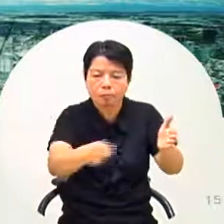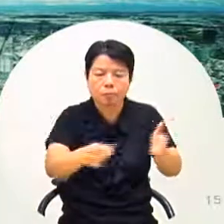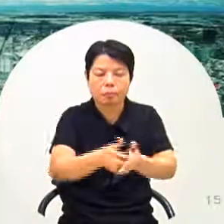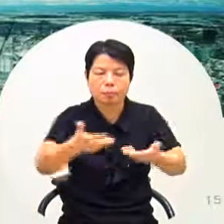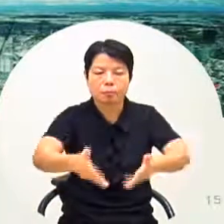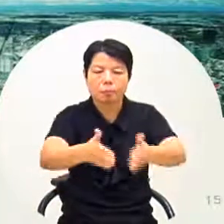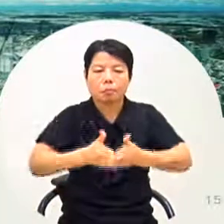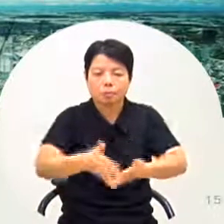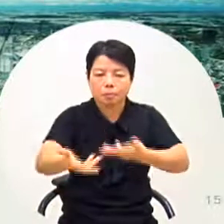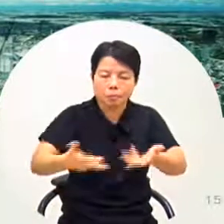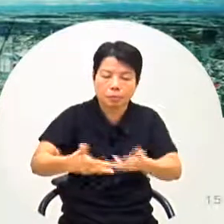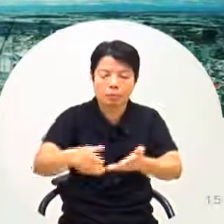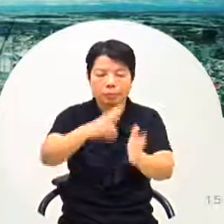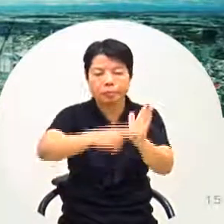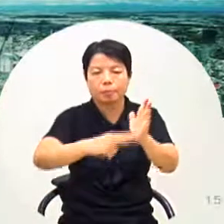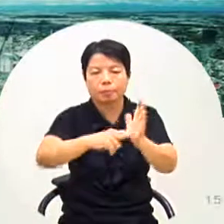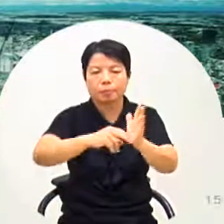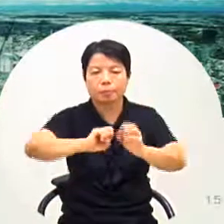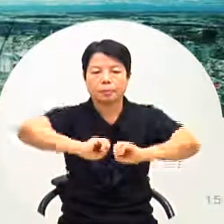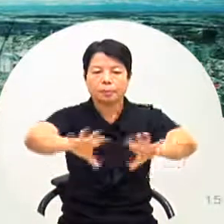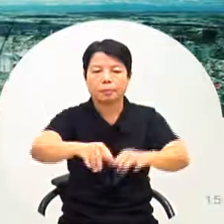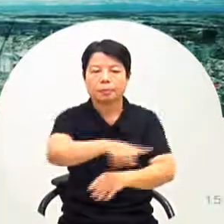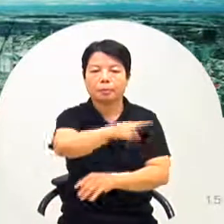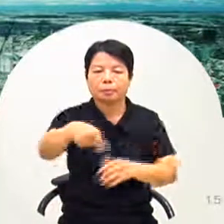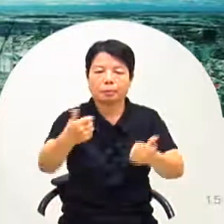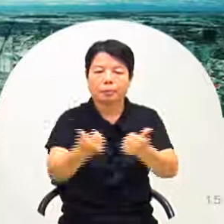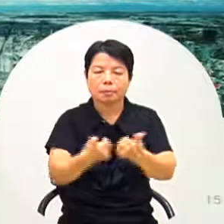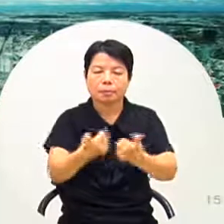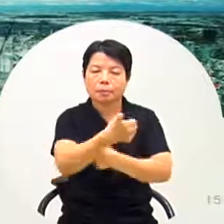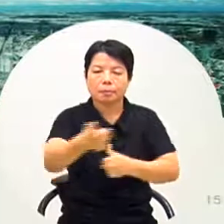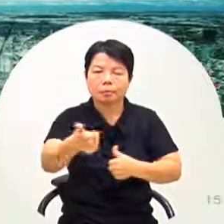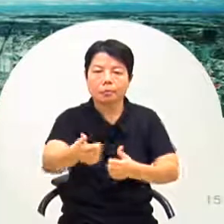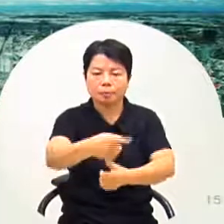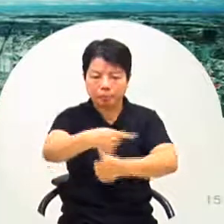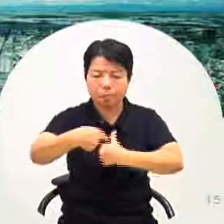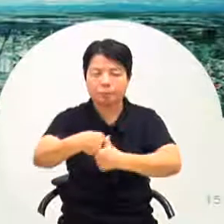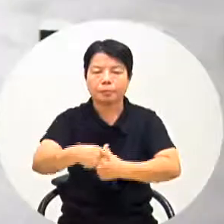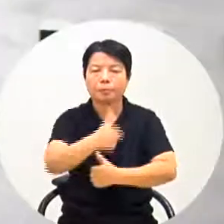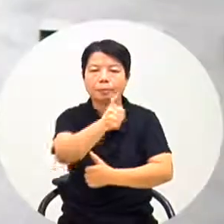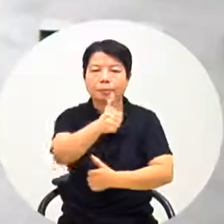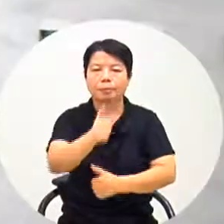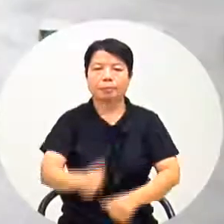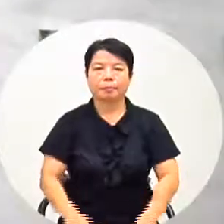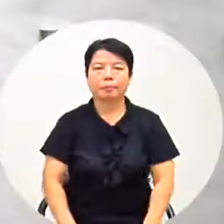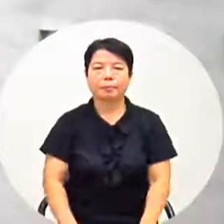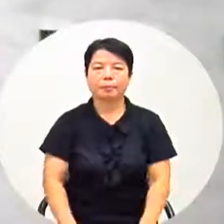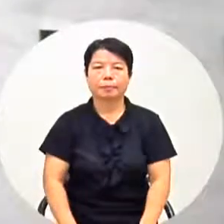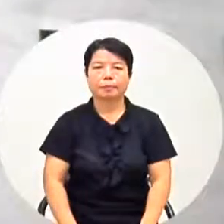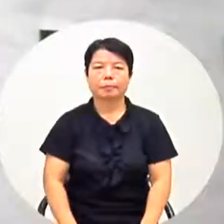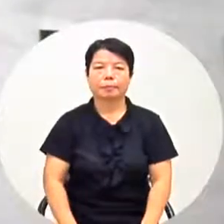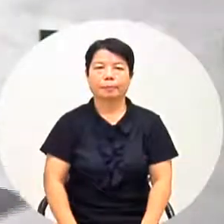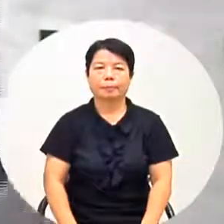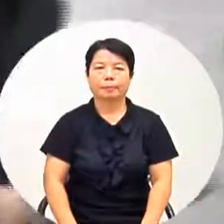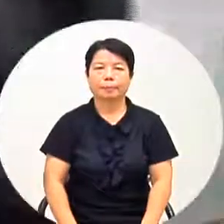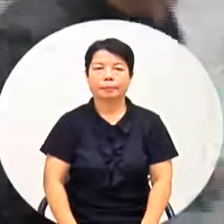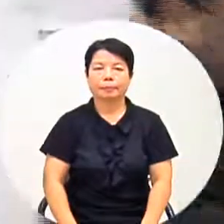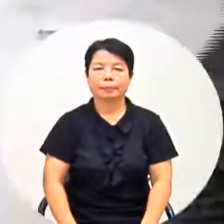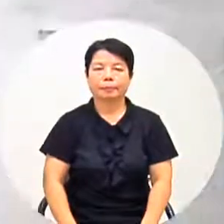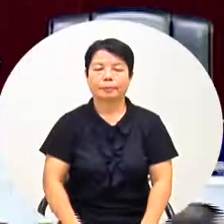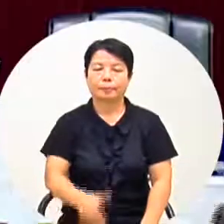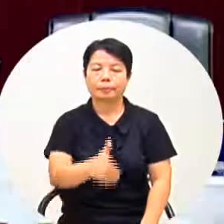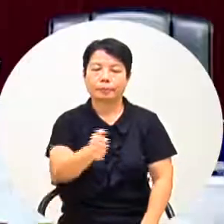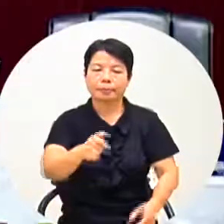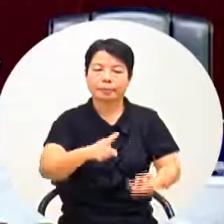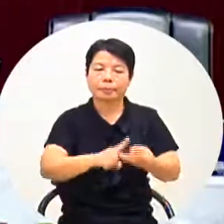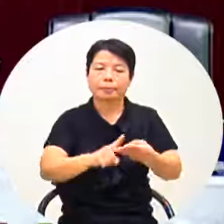进行说明。那敬请大会各位议员来指正，谢谢。 好，谢谢主